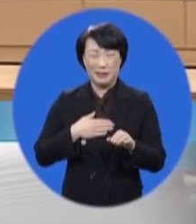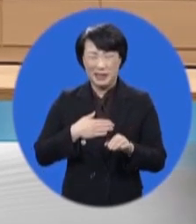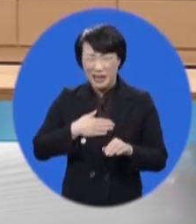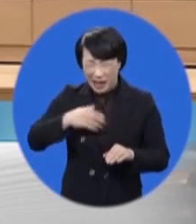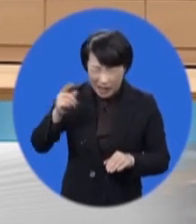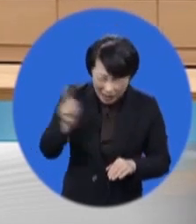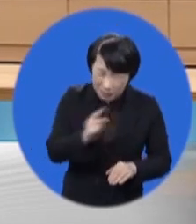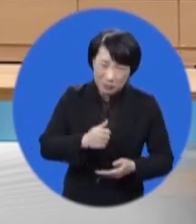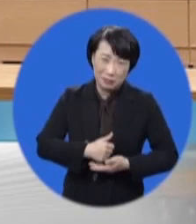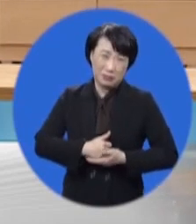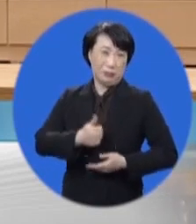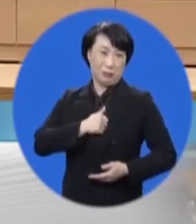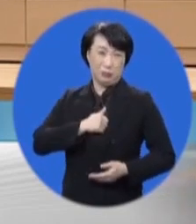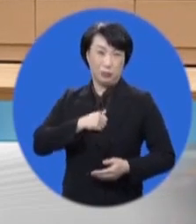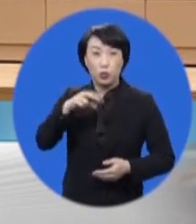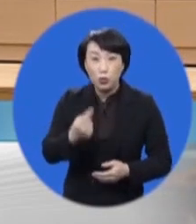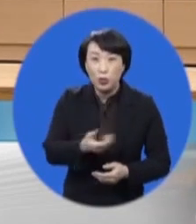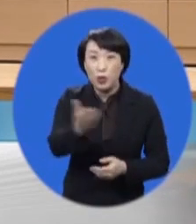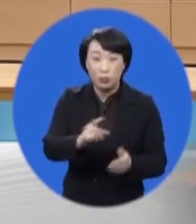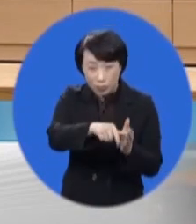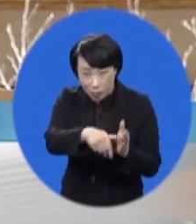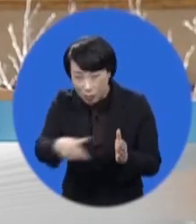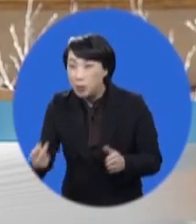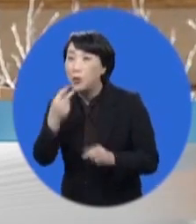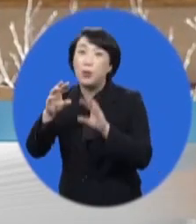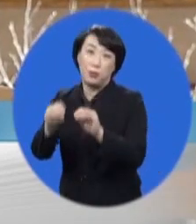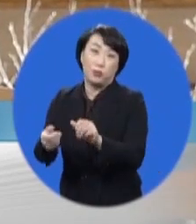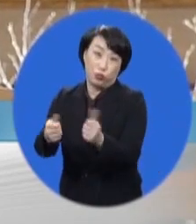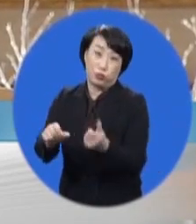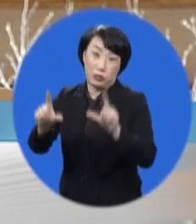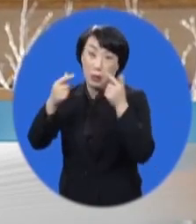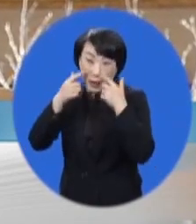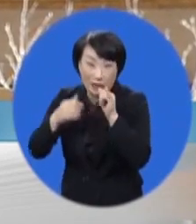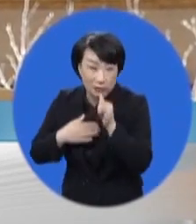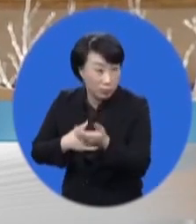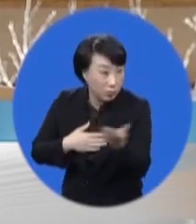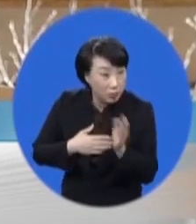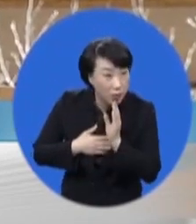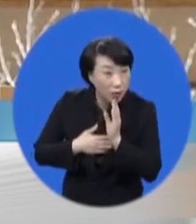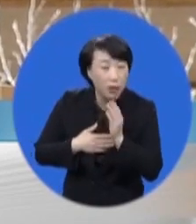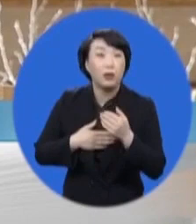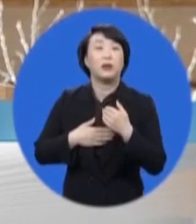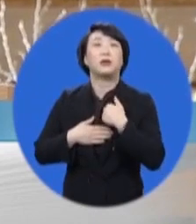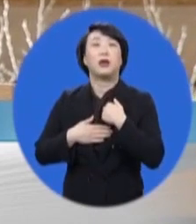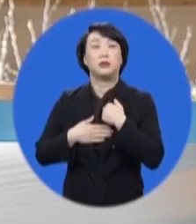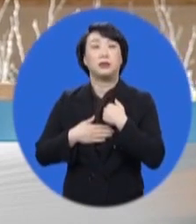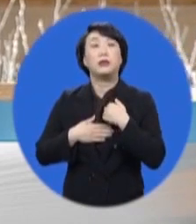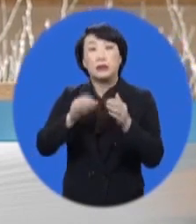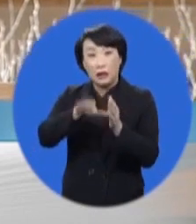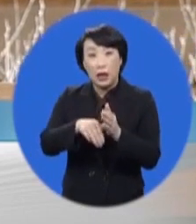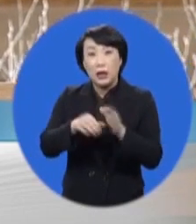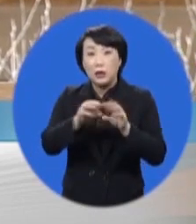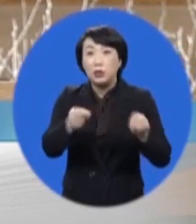아무리 대단해도 어느 날인가 목숨이 끊어지는 순간에 당신은 한 줌의